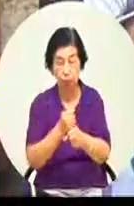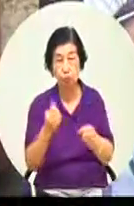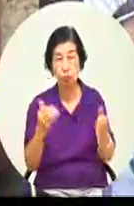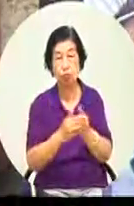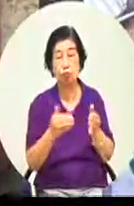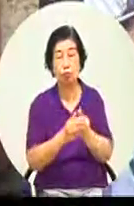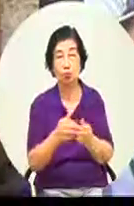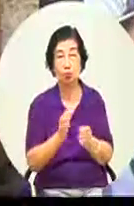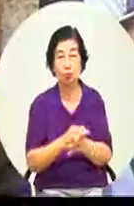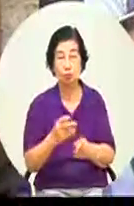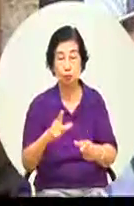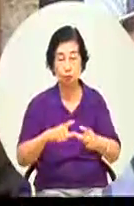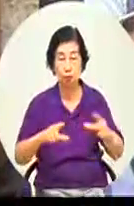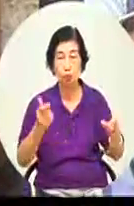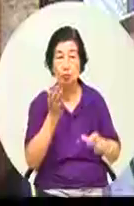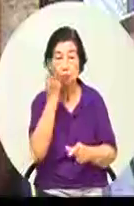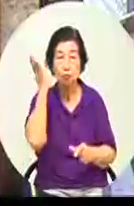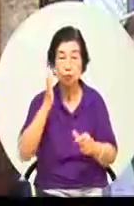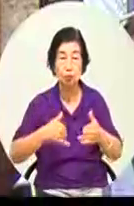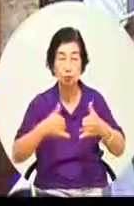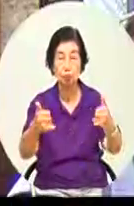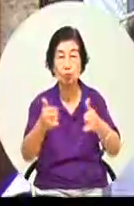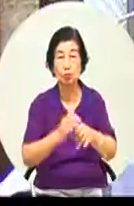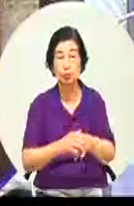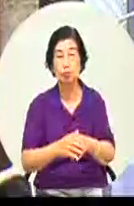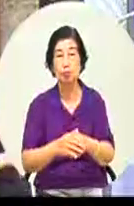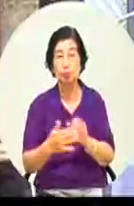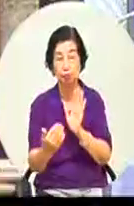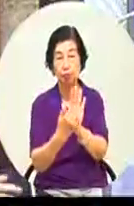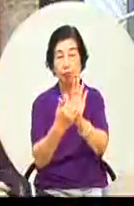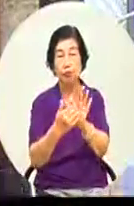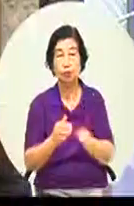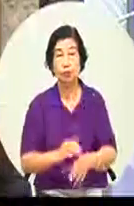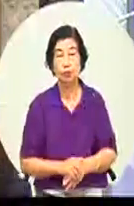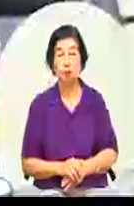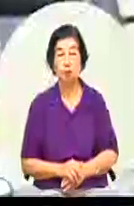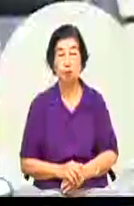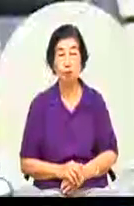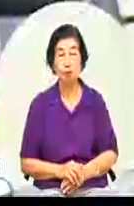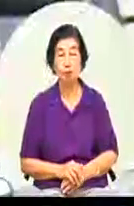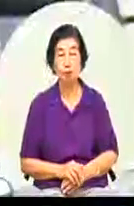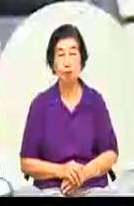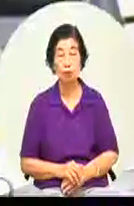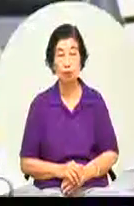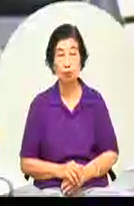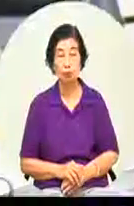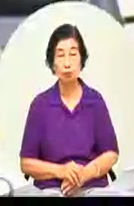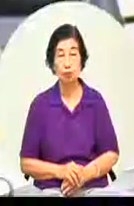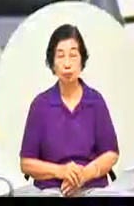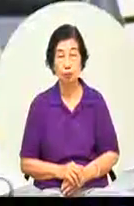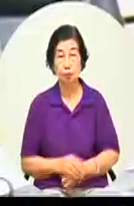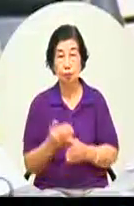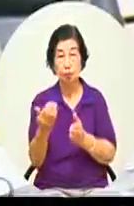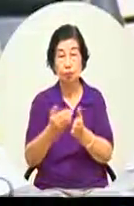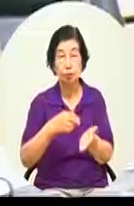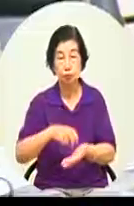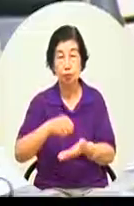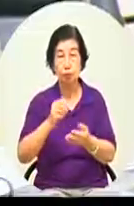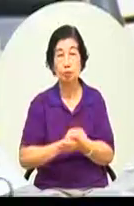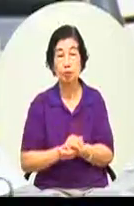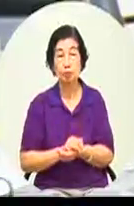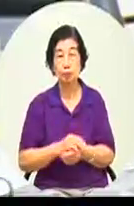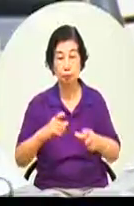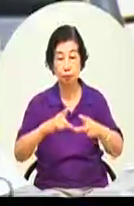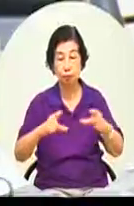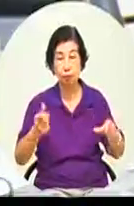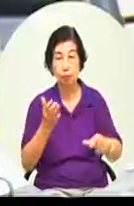过，另外就是讲东平这边嘛袂过。 是，好，局长请坐。那刚才我们局长有提到我们的大顺跟